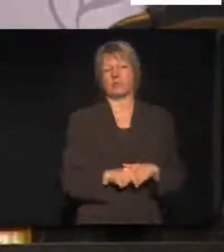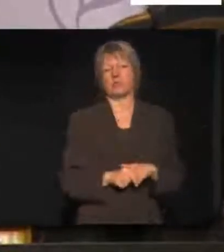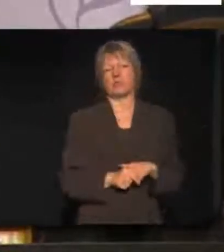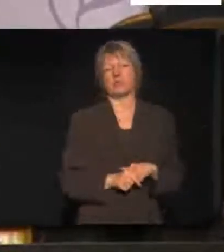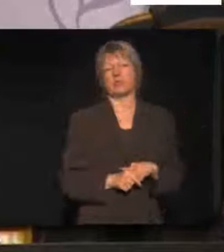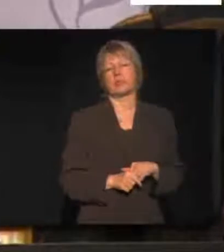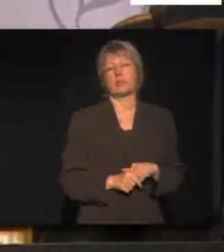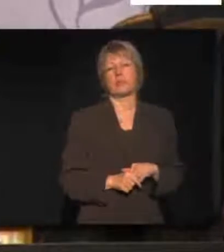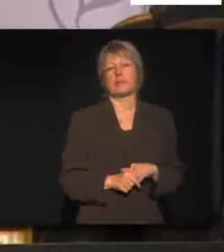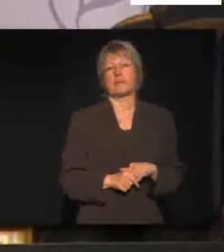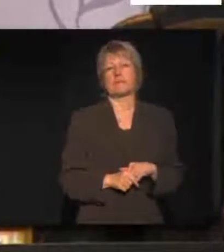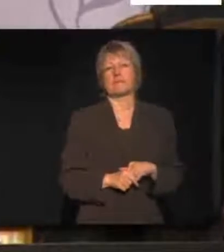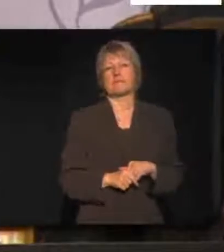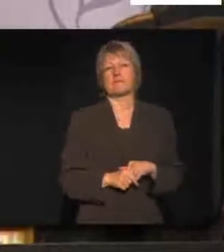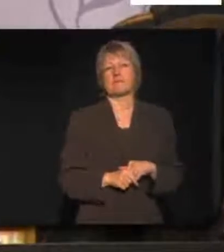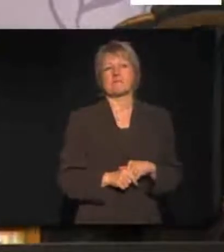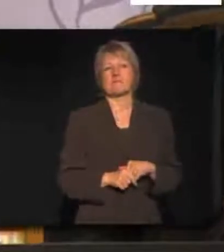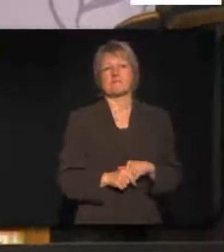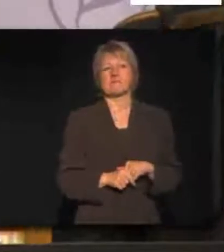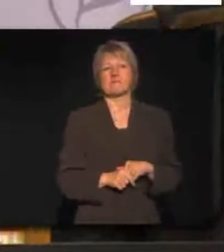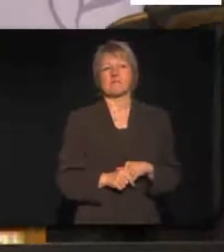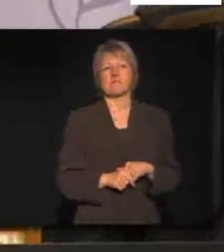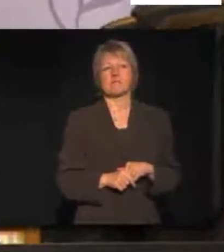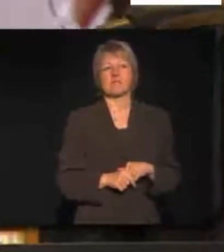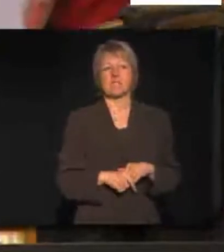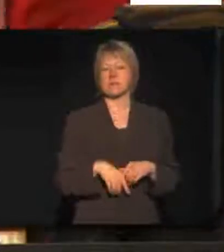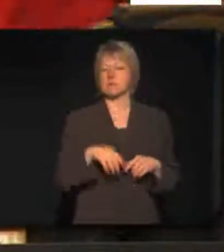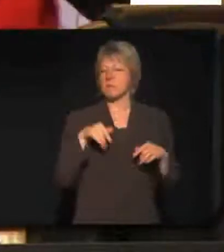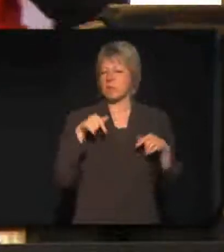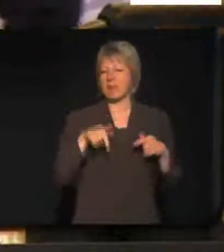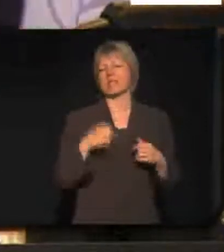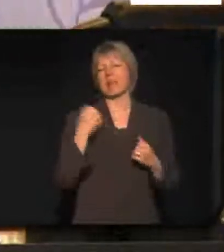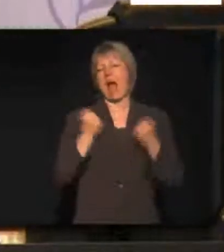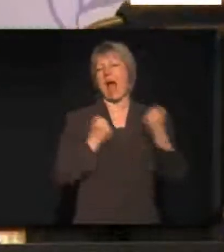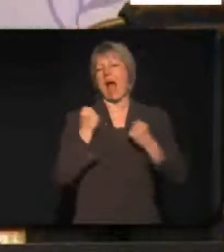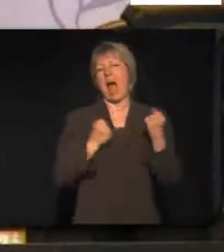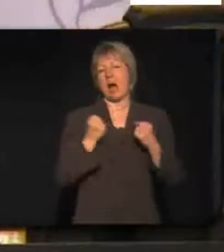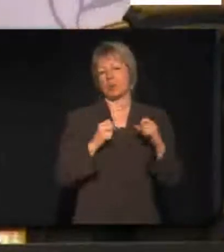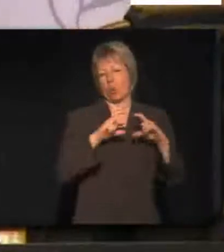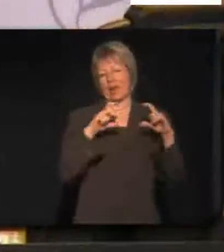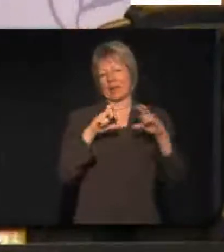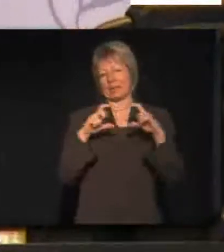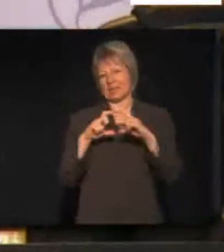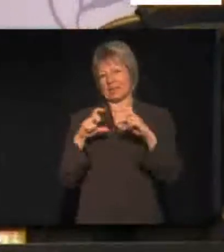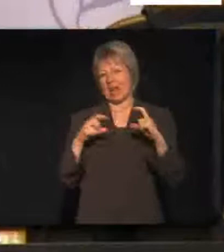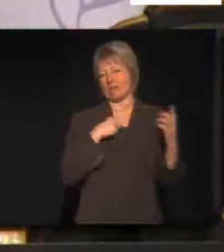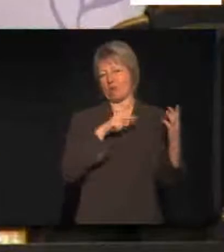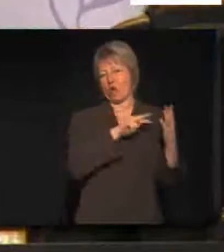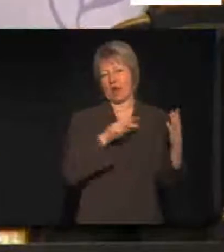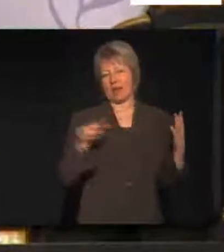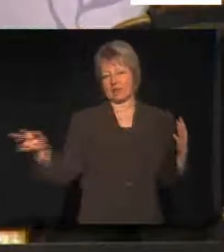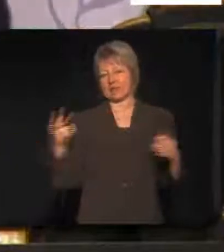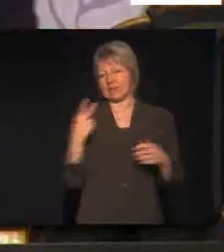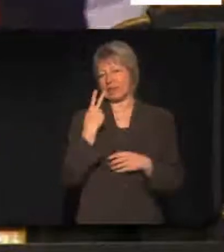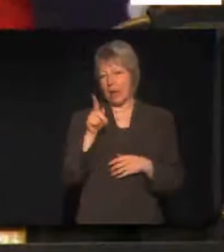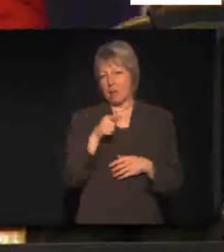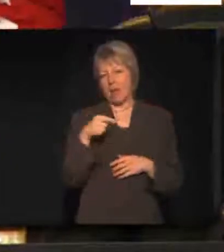so dann habe ich hier eine Liste mit einigen Autokennzeichen die werde ich jetzt Vorlesen zweimal